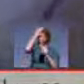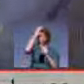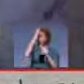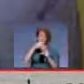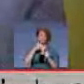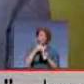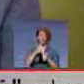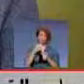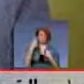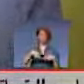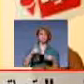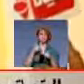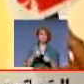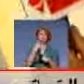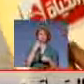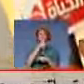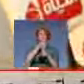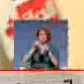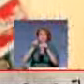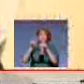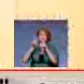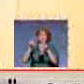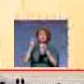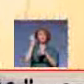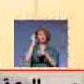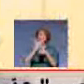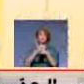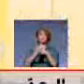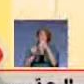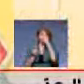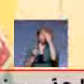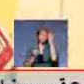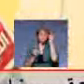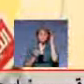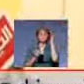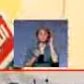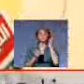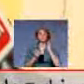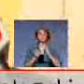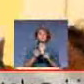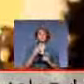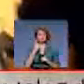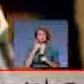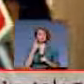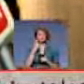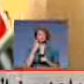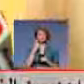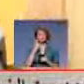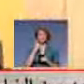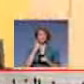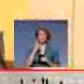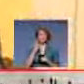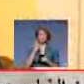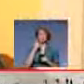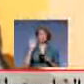اذا كان في مس ولا مفيش مس هو الشيخ يوسف على افهم انا ان هو في بعض الاعراض اتقالت تدل ان في مس زي